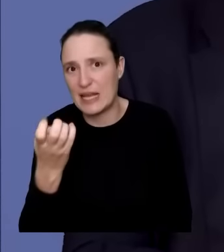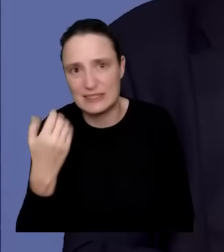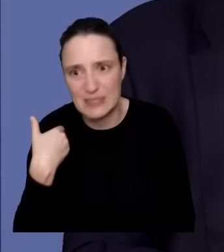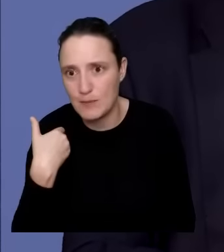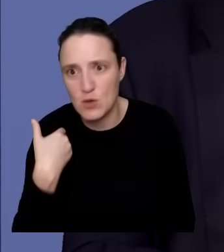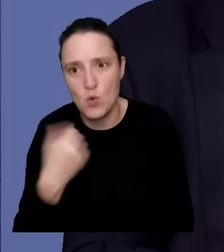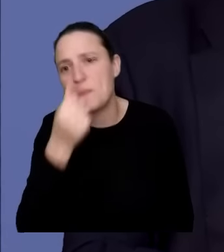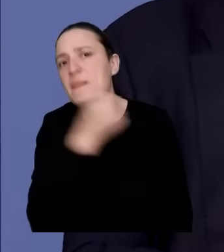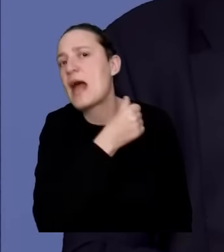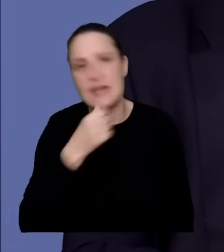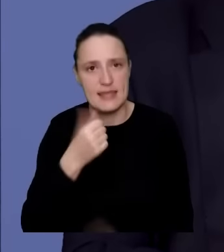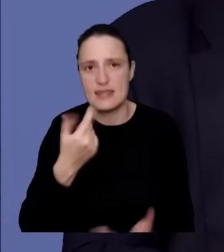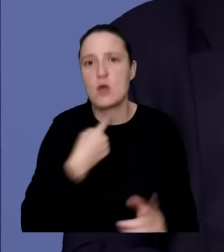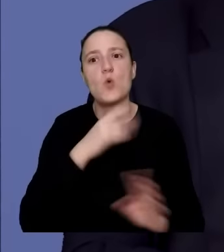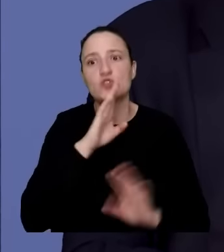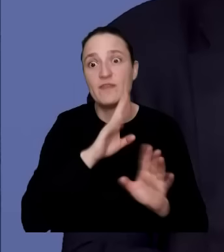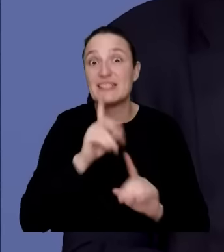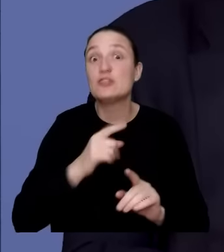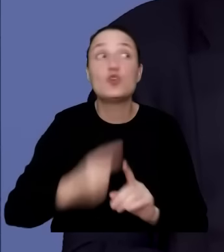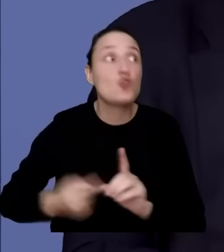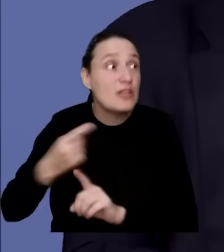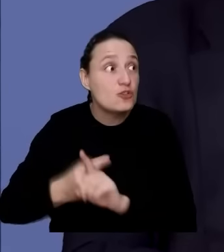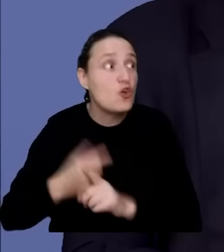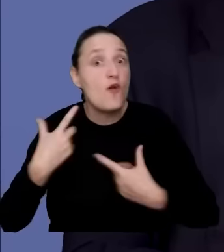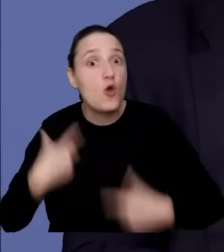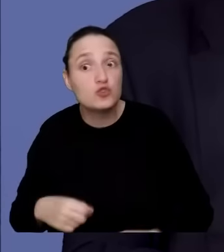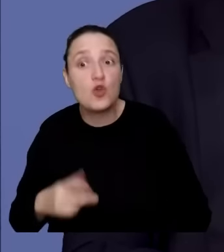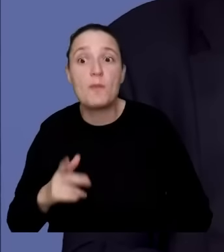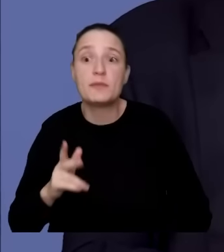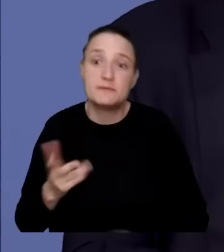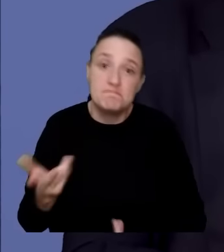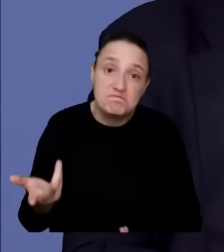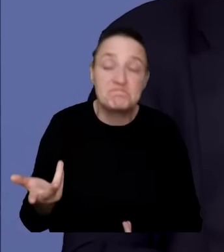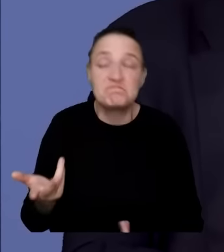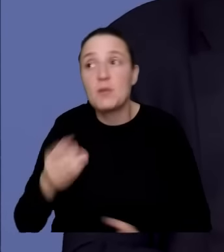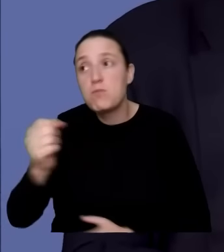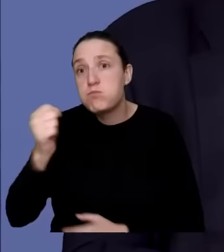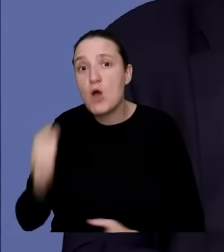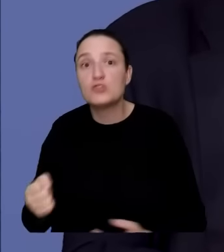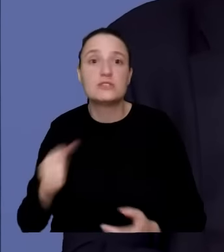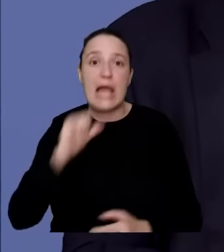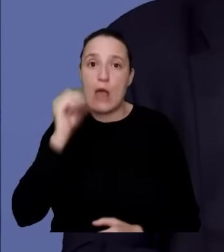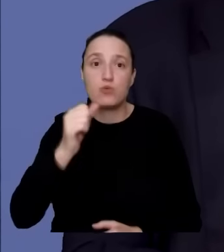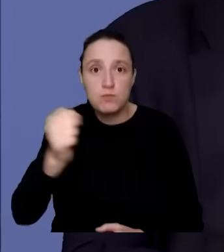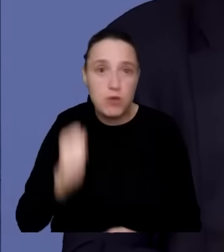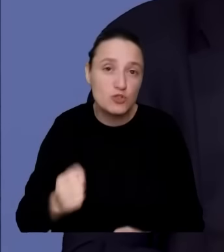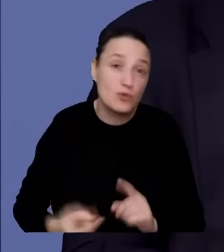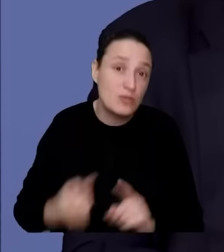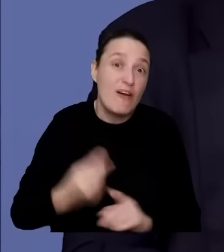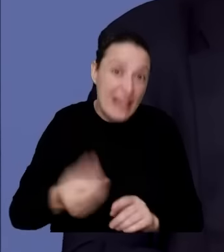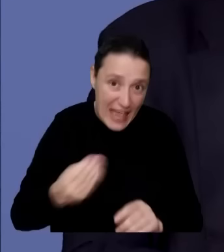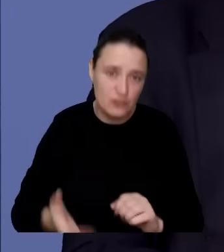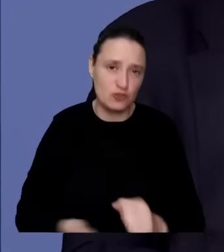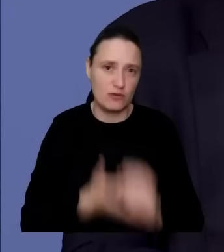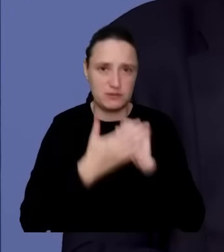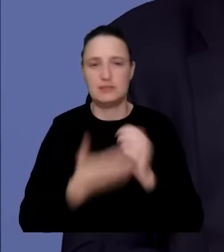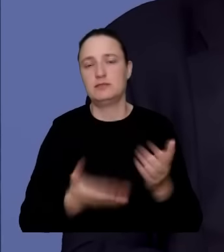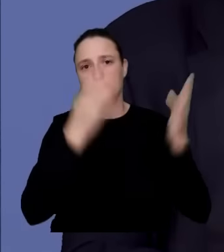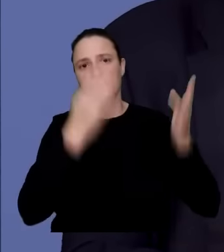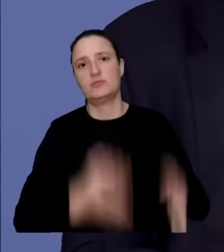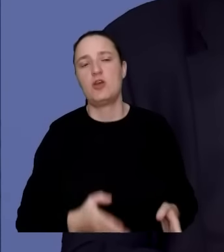tajne głosowanie czyli dodatkowe osoby też dodatkowi posłowie też zagłosowali za wyborem ursuli van der